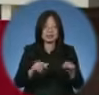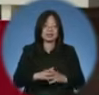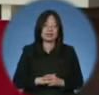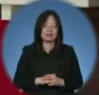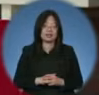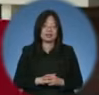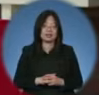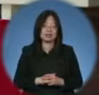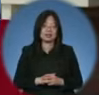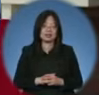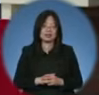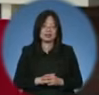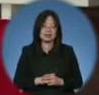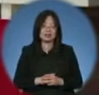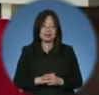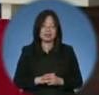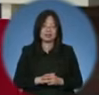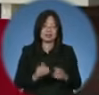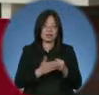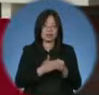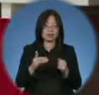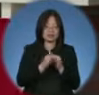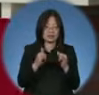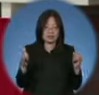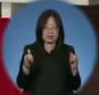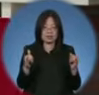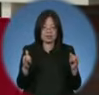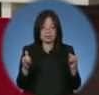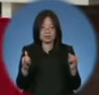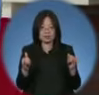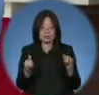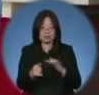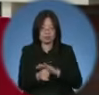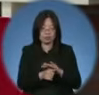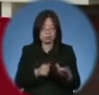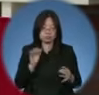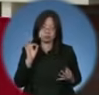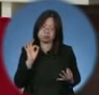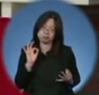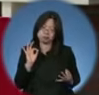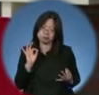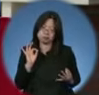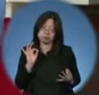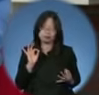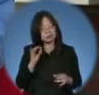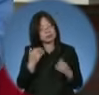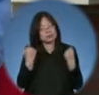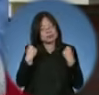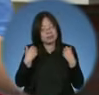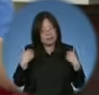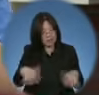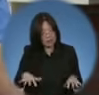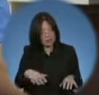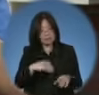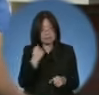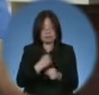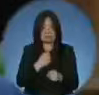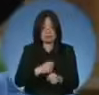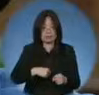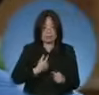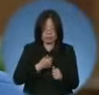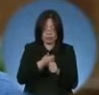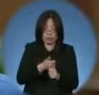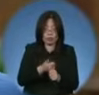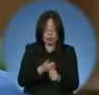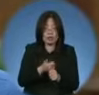예. 그래서 사람들을 수동적으로 만들고 무력하게 만들거든요. 이건 자기가 극복해서